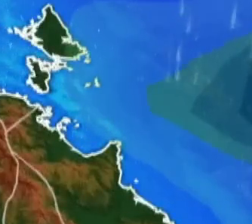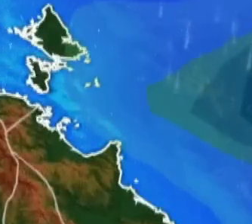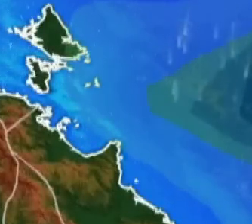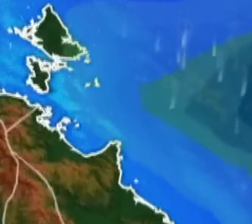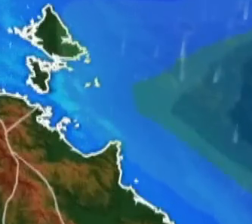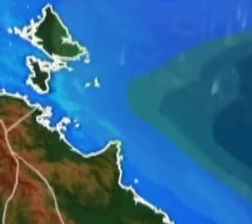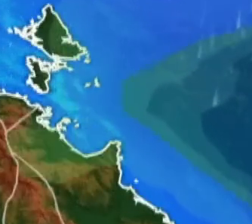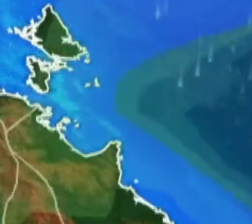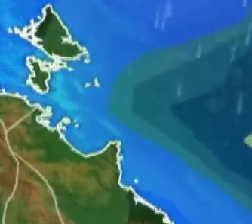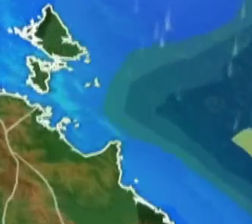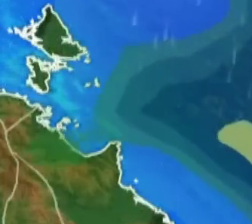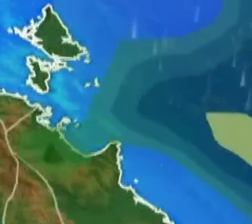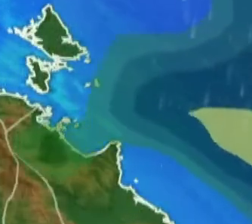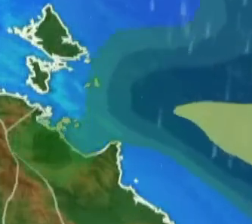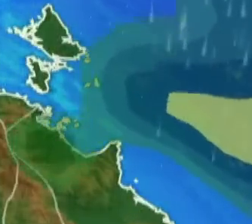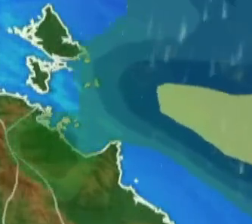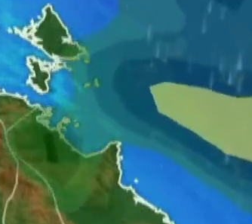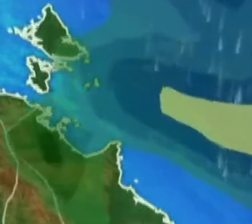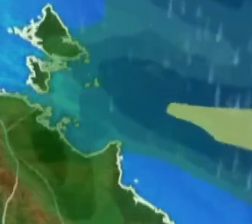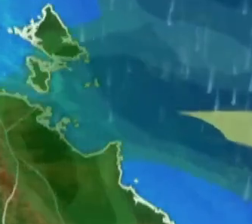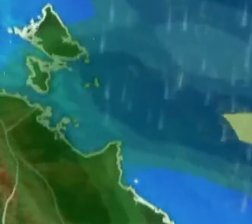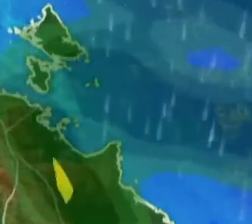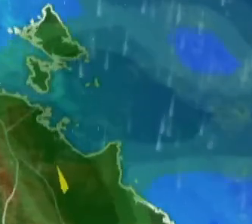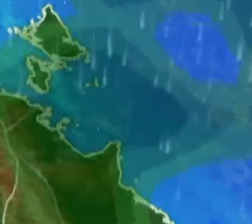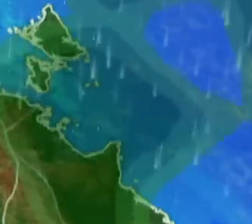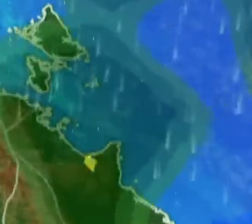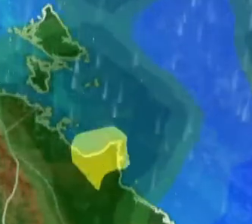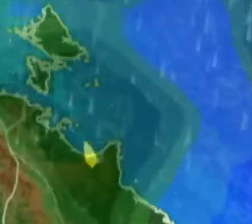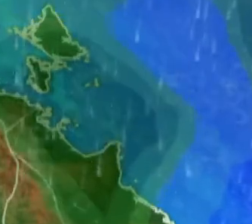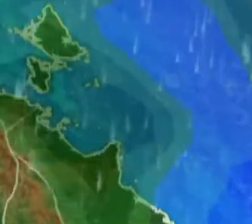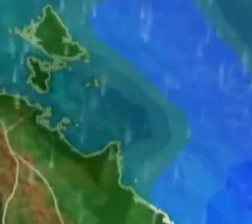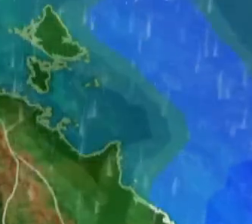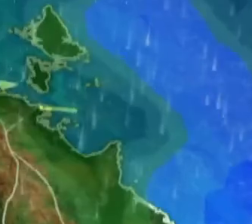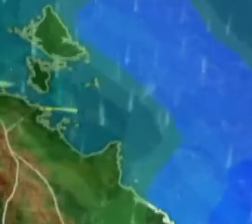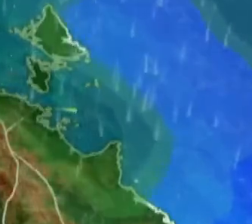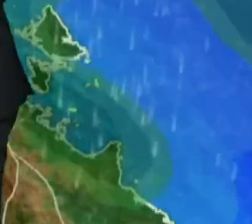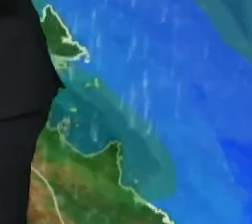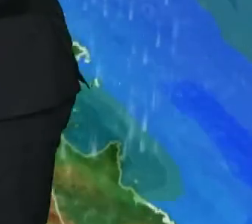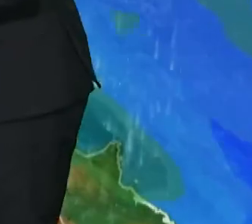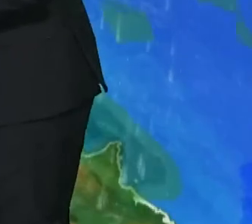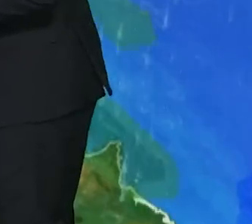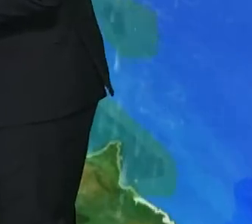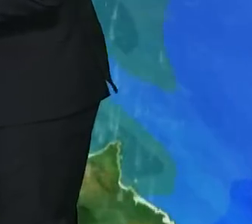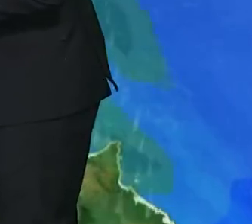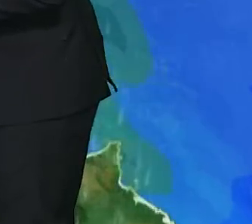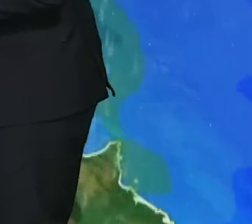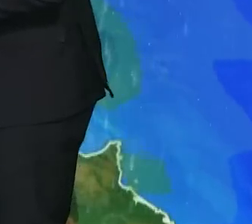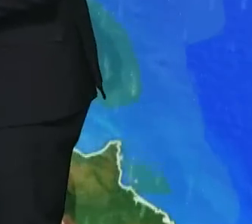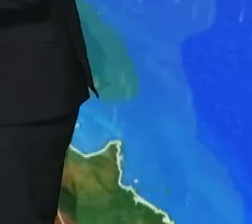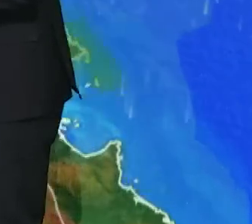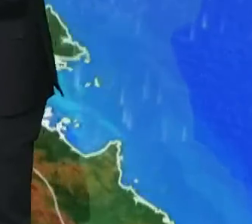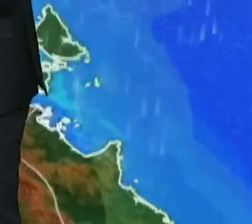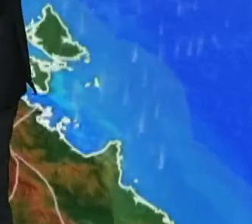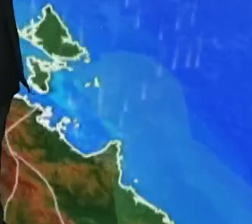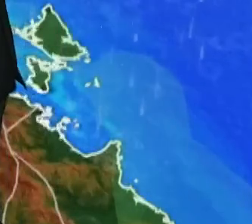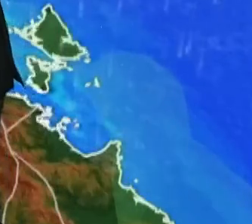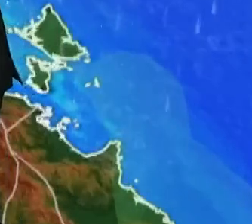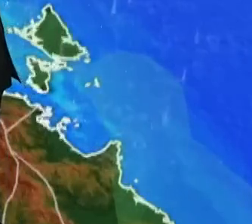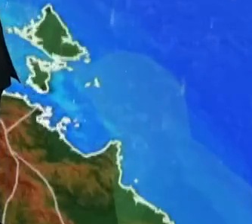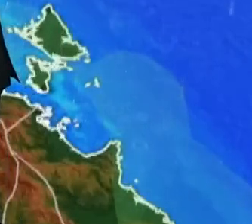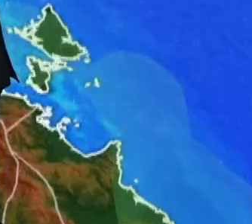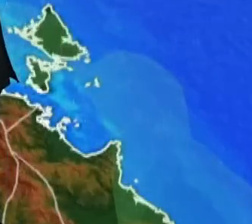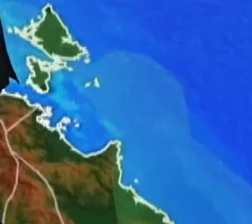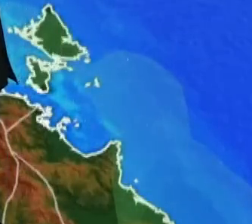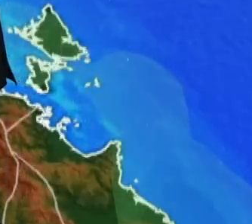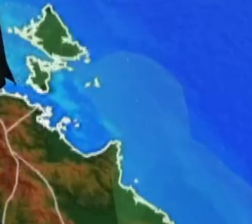buong Visayas naman na ang uulanin pagsapit ng tanghali, at mas malalakas po ang ulan sa hapon dito sa Eastern Visayas, lalo na sa may bahagi